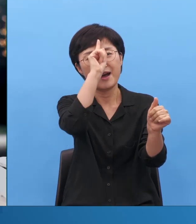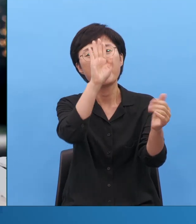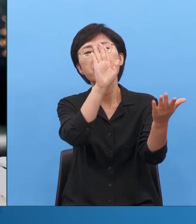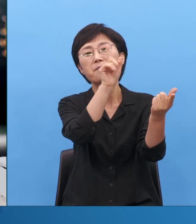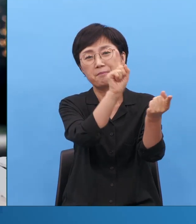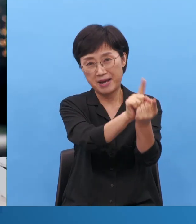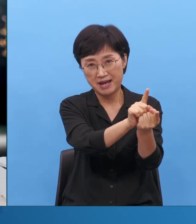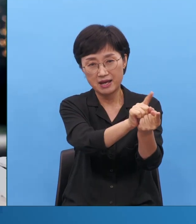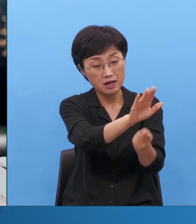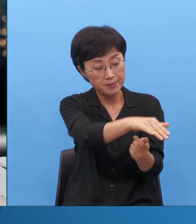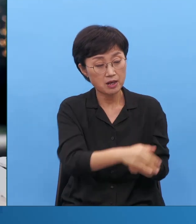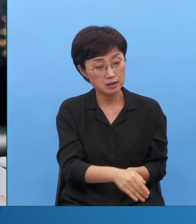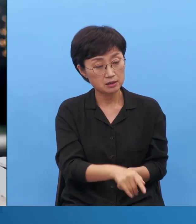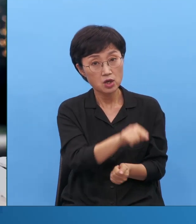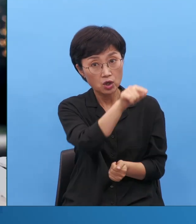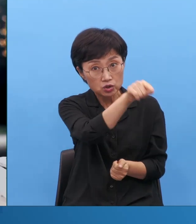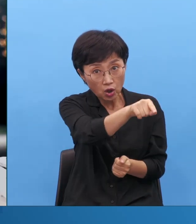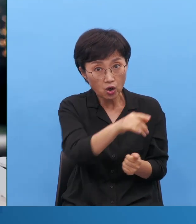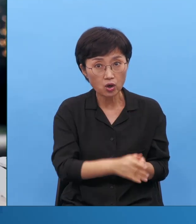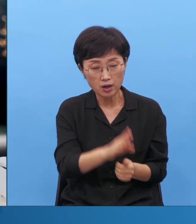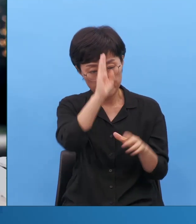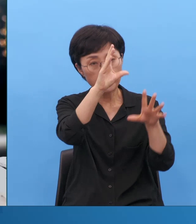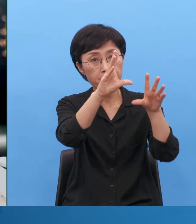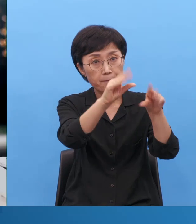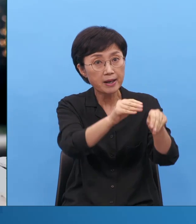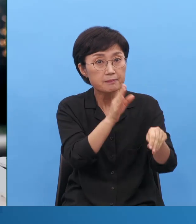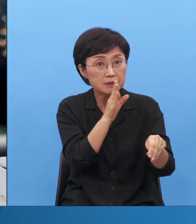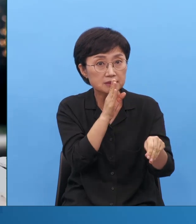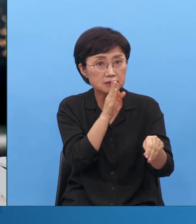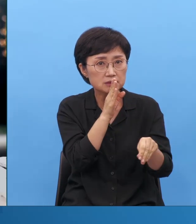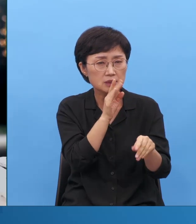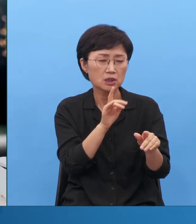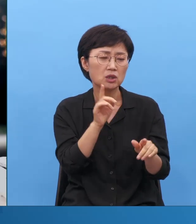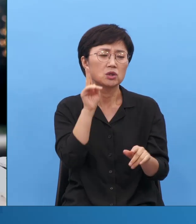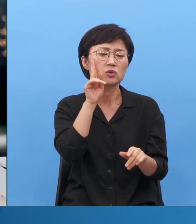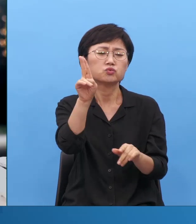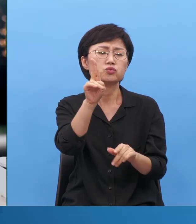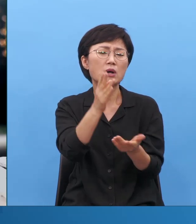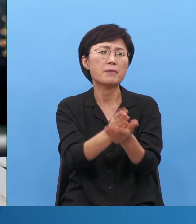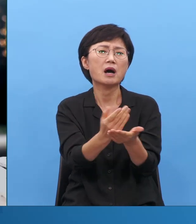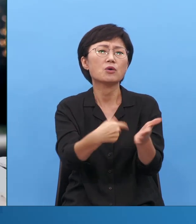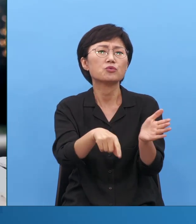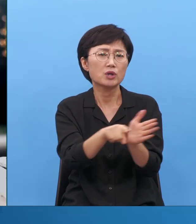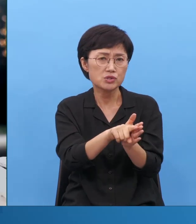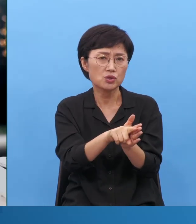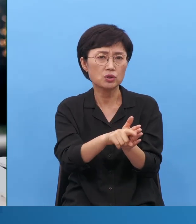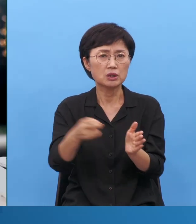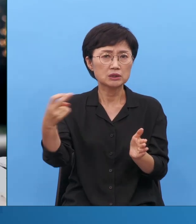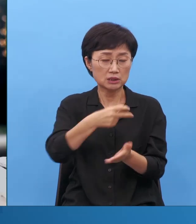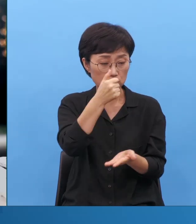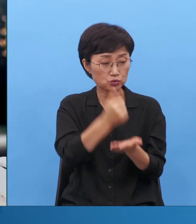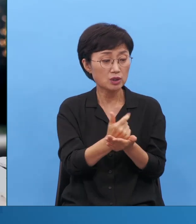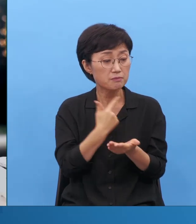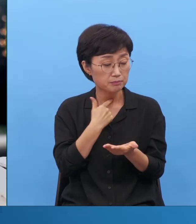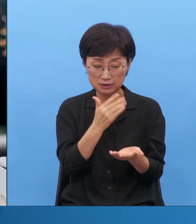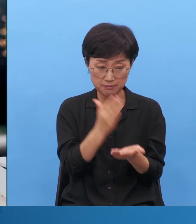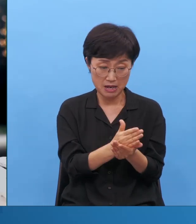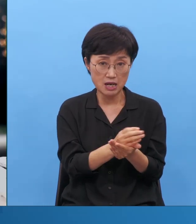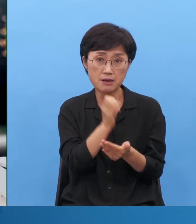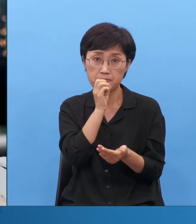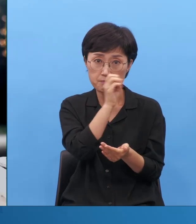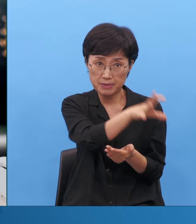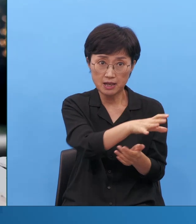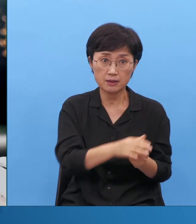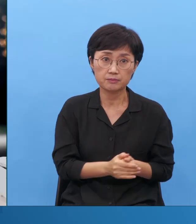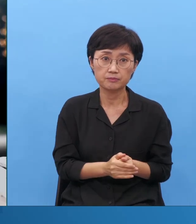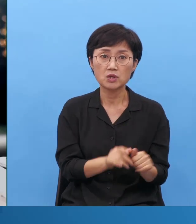만나 이르시되 보라 내가 나았으니 더 심한 것이 생기지 않게 다시는 죄를 범하지 말라